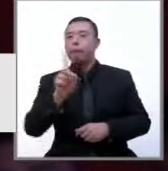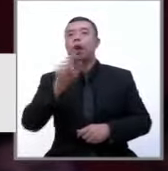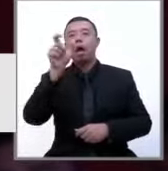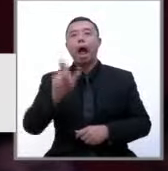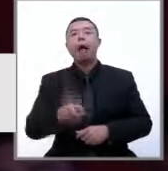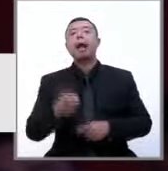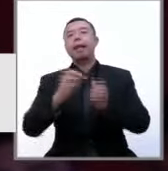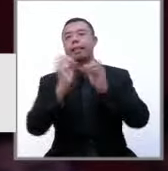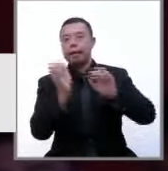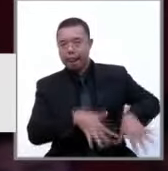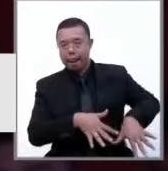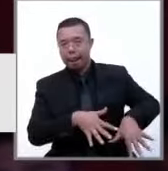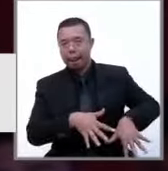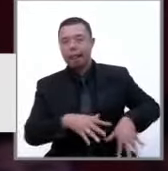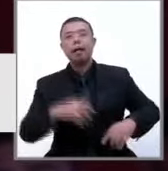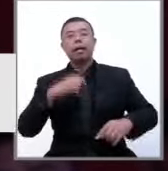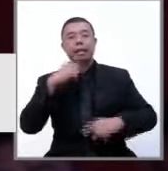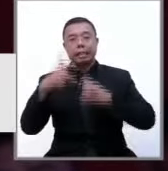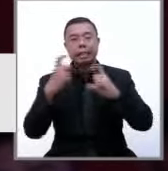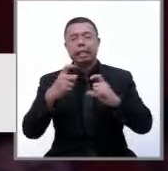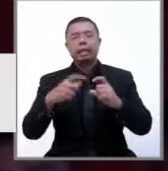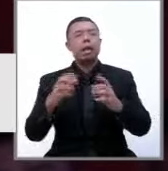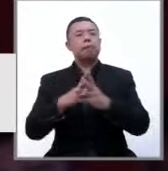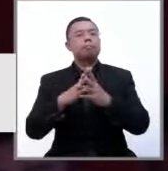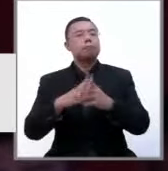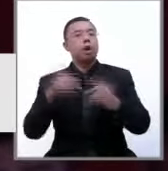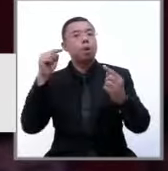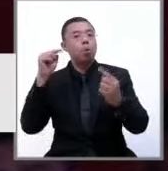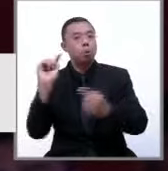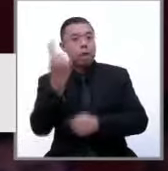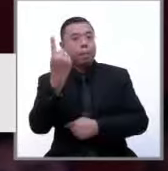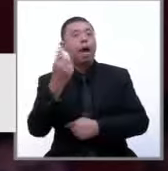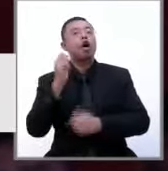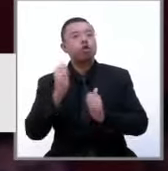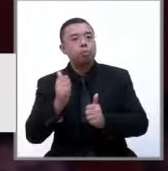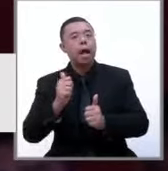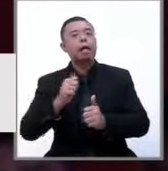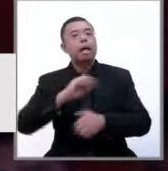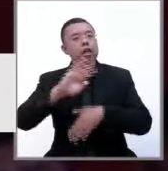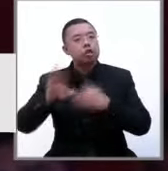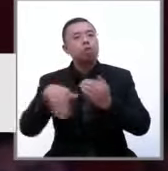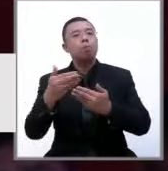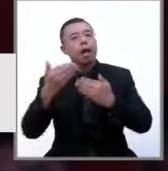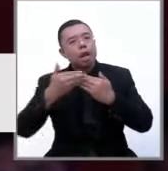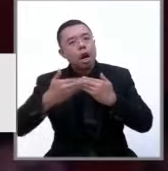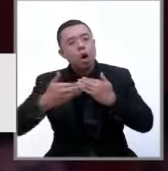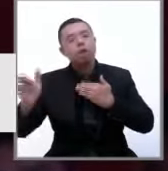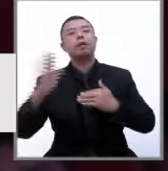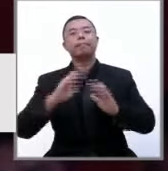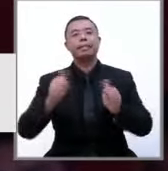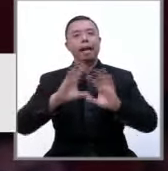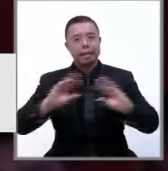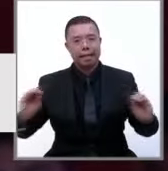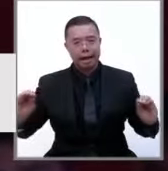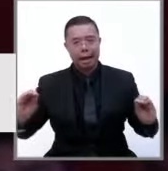behind narasi besarnya di sini adalah keberlanjutan dan penyempurnaan Terima